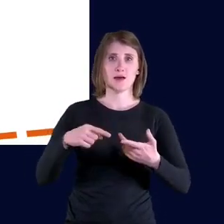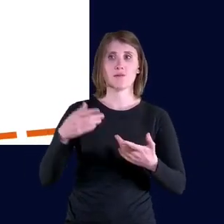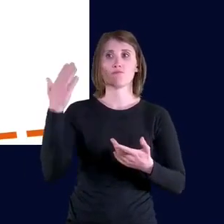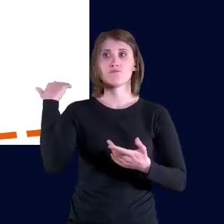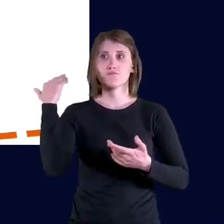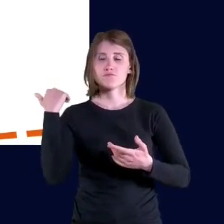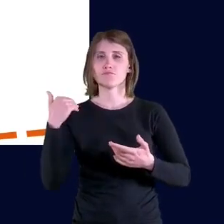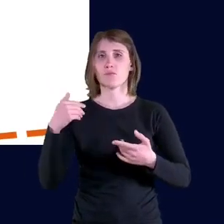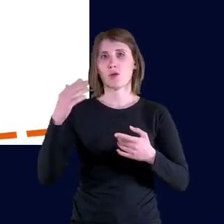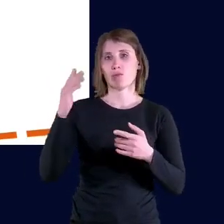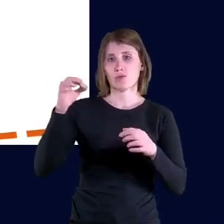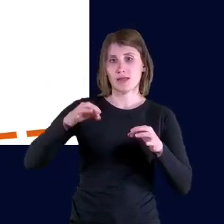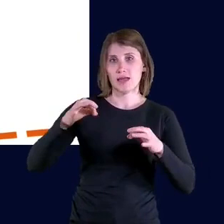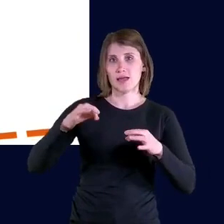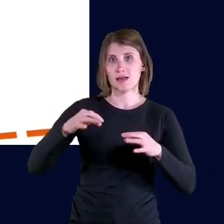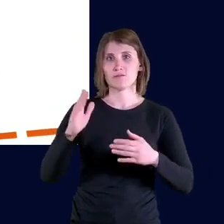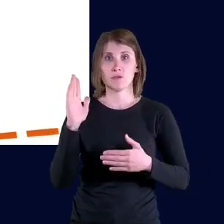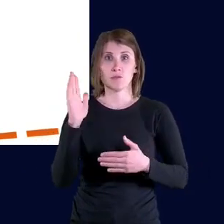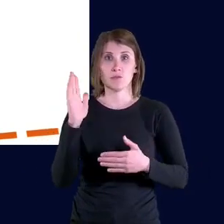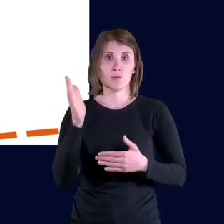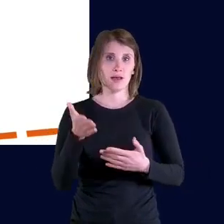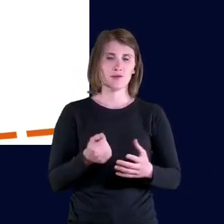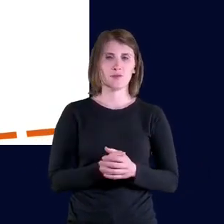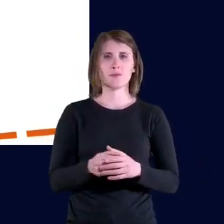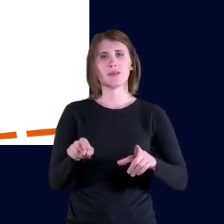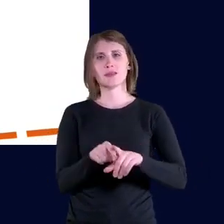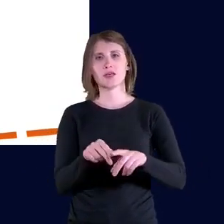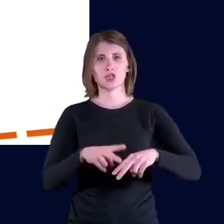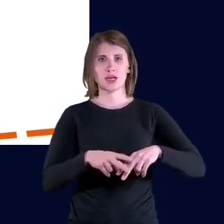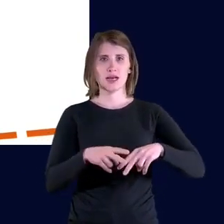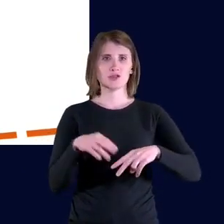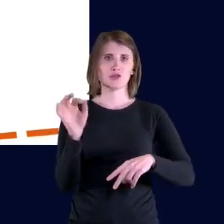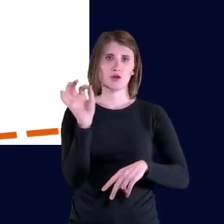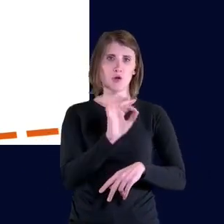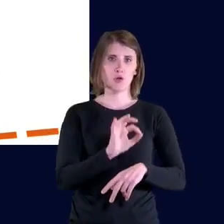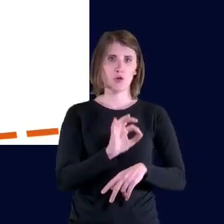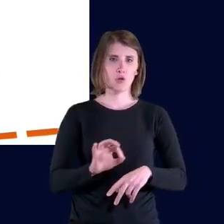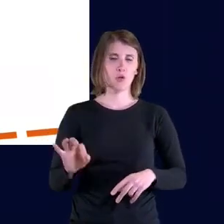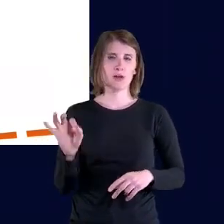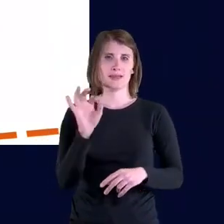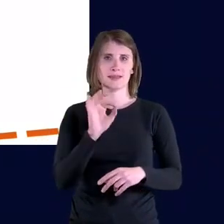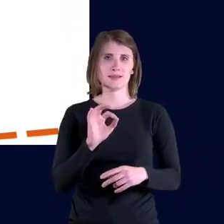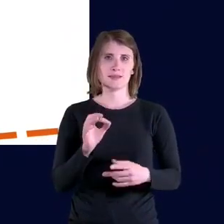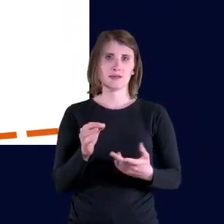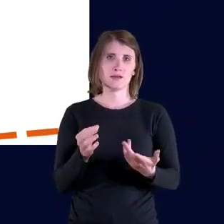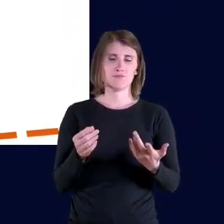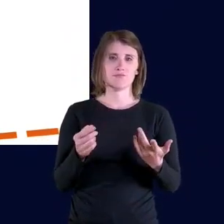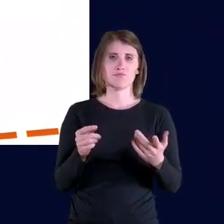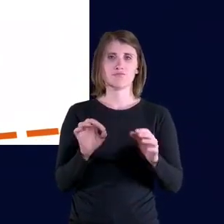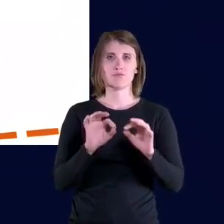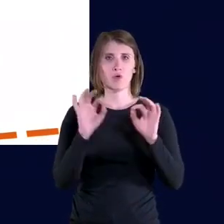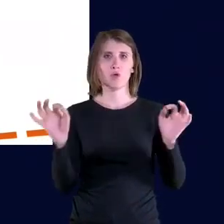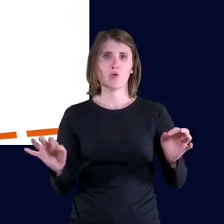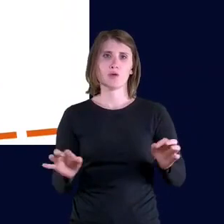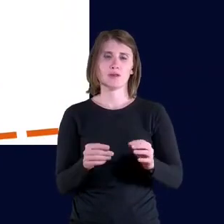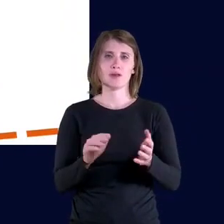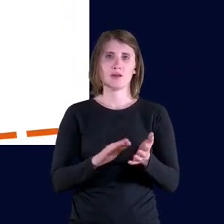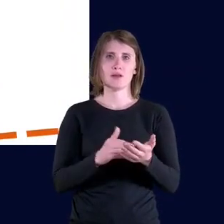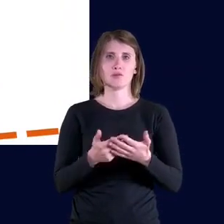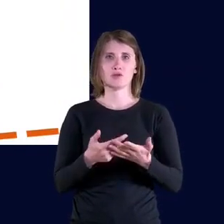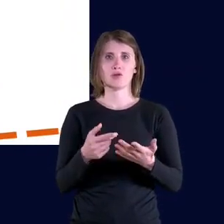odbyło A to takie ogólne dwóch lub trzech taki jak